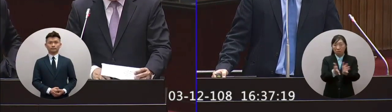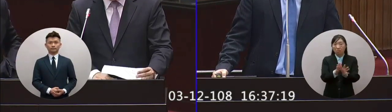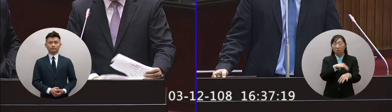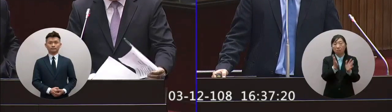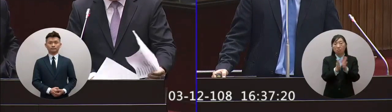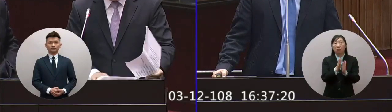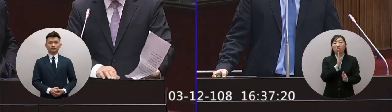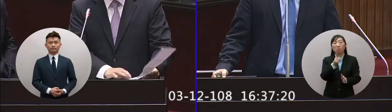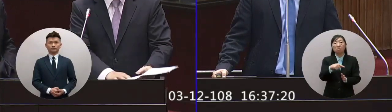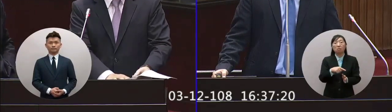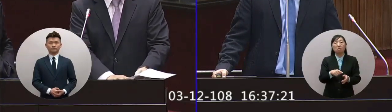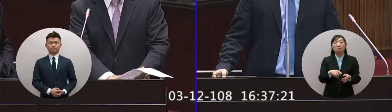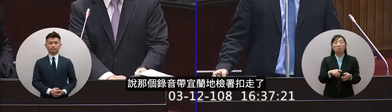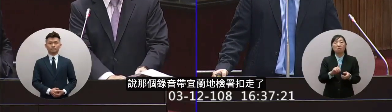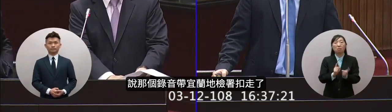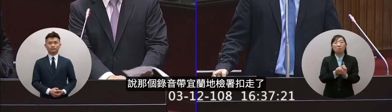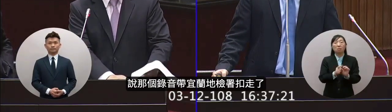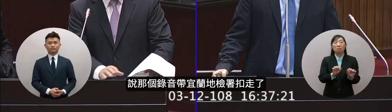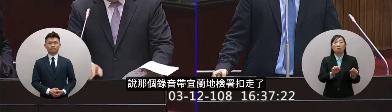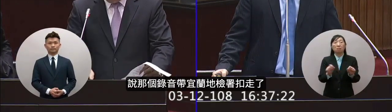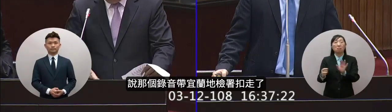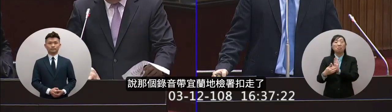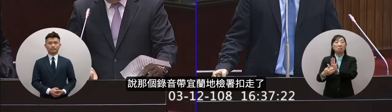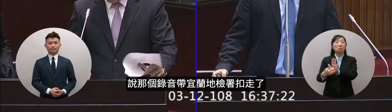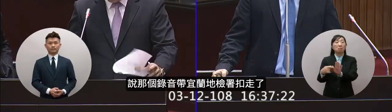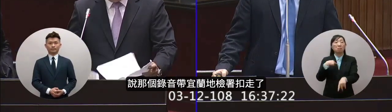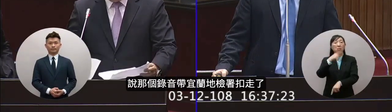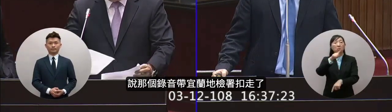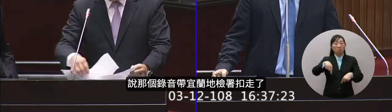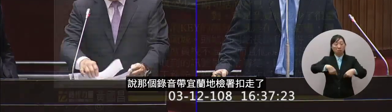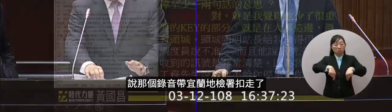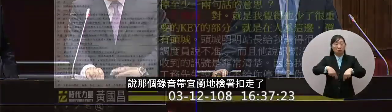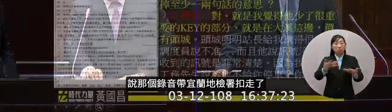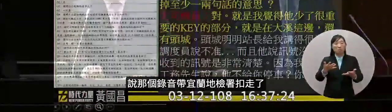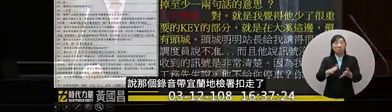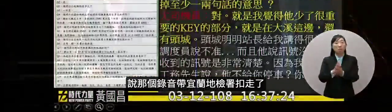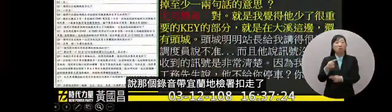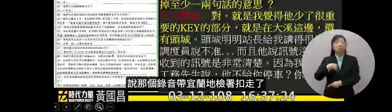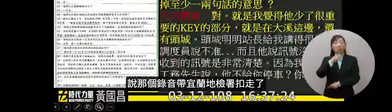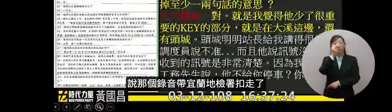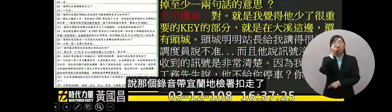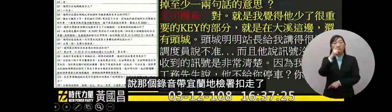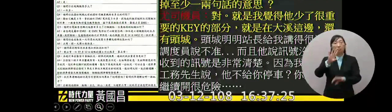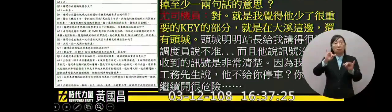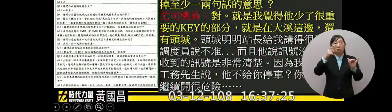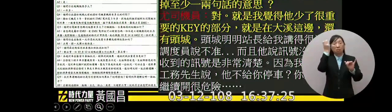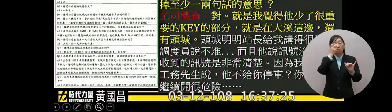而再再而三骗我说那个录音带宜兰地检署扣走